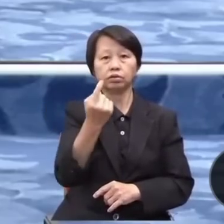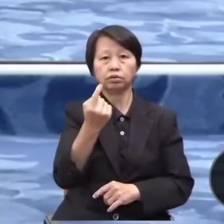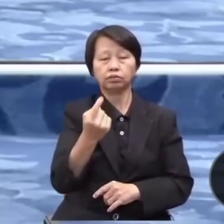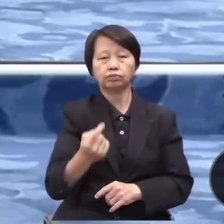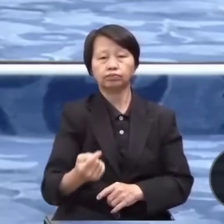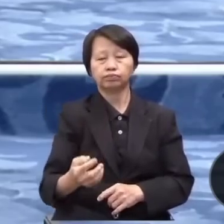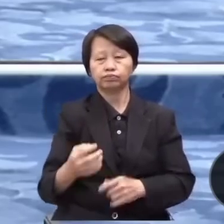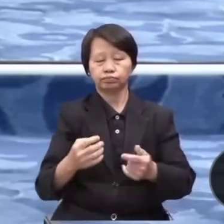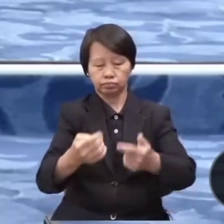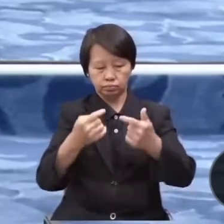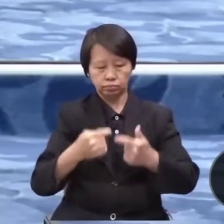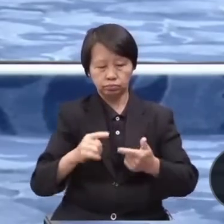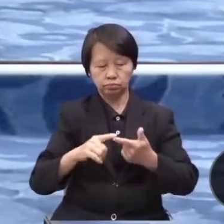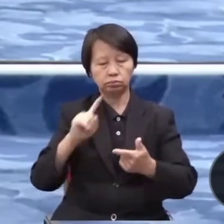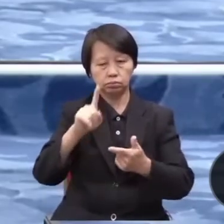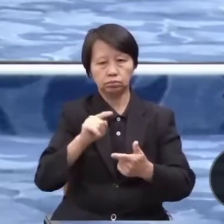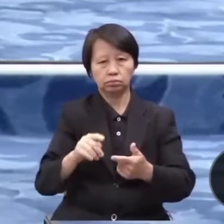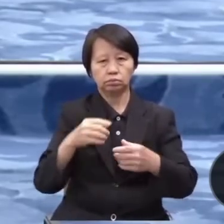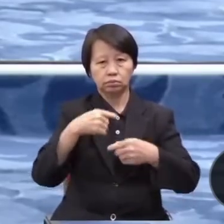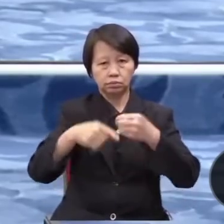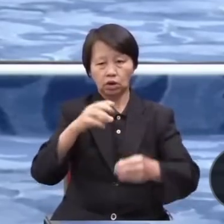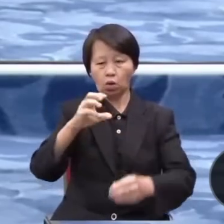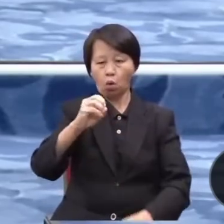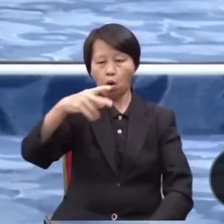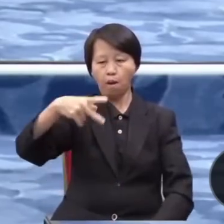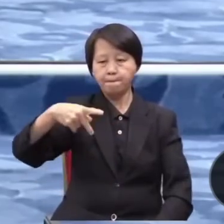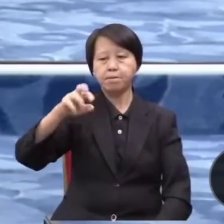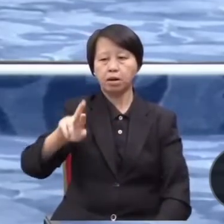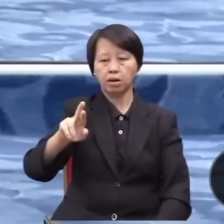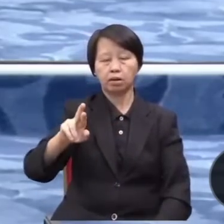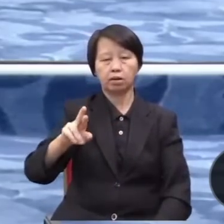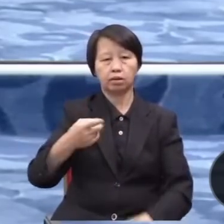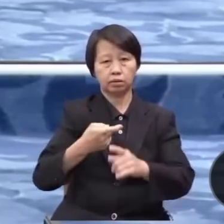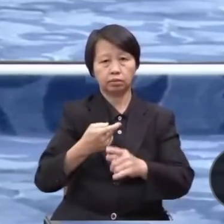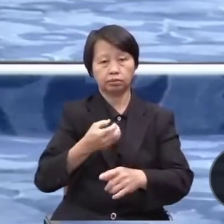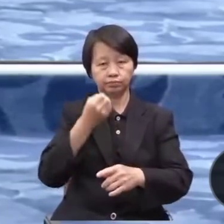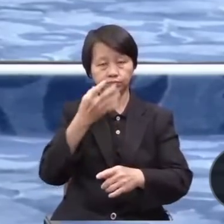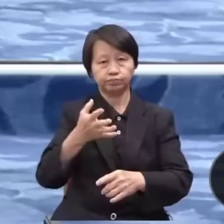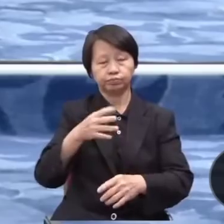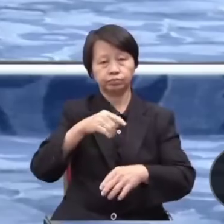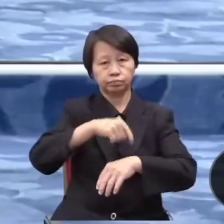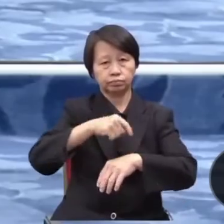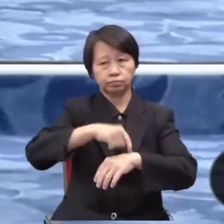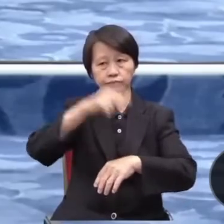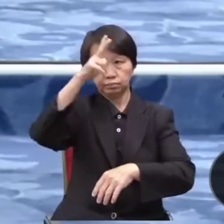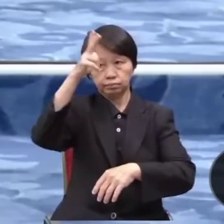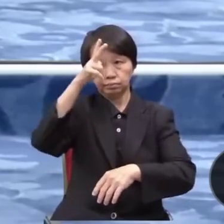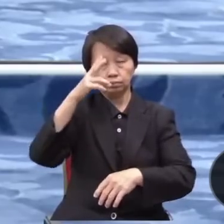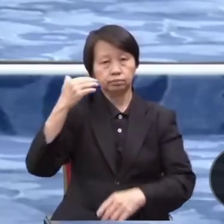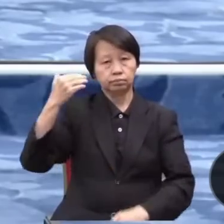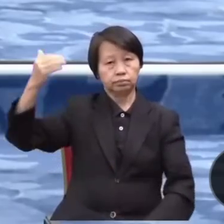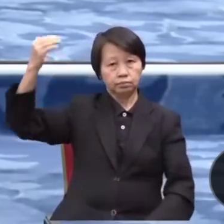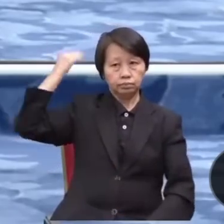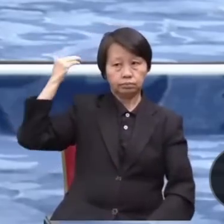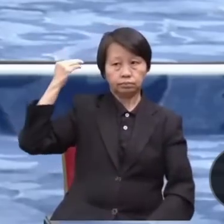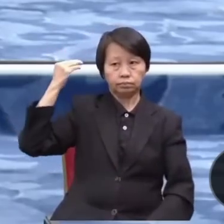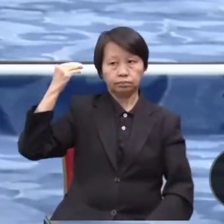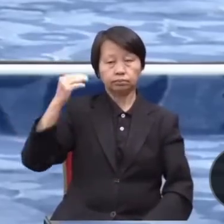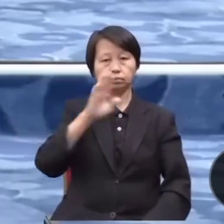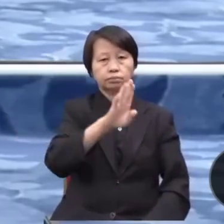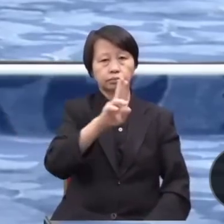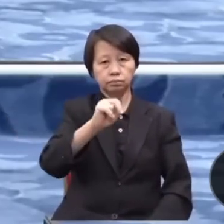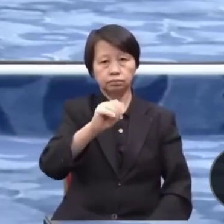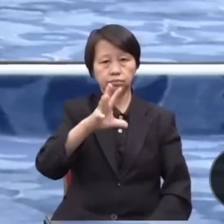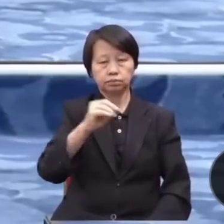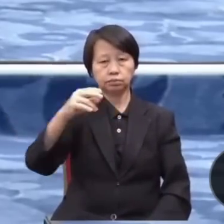Soalan yang berikut, Yang Berhormat, tentang OPR, seperti kita tahu, daripada masa kerajaan dahulu, Perusahaan Nasional dan